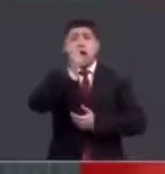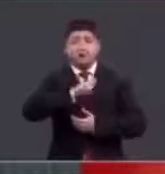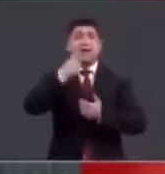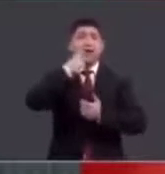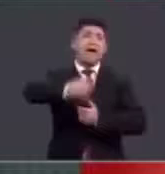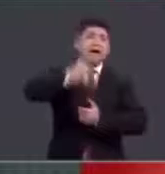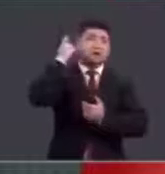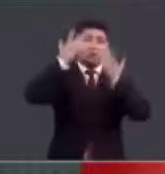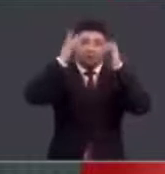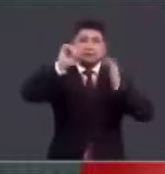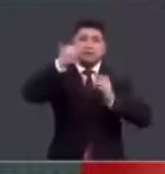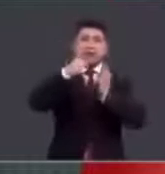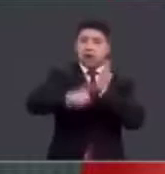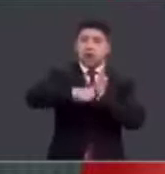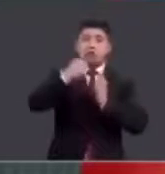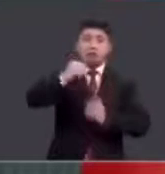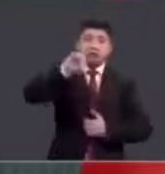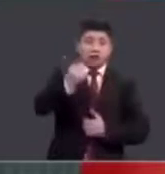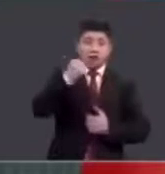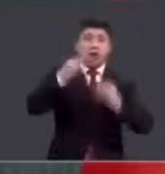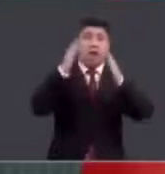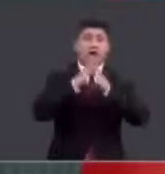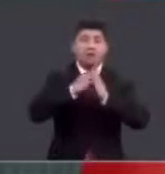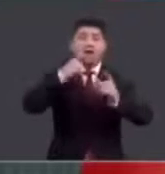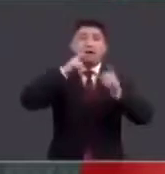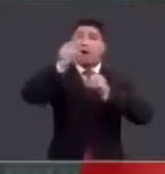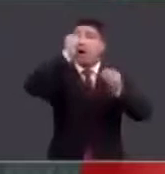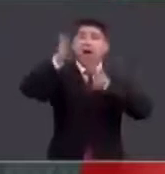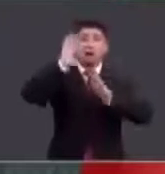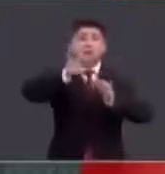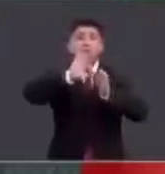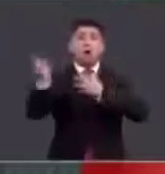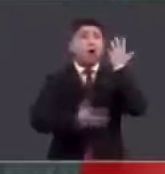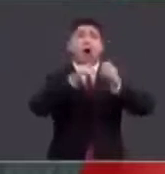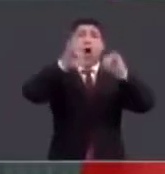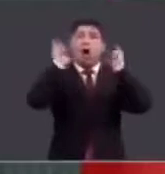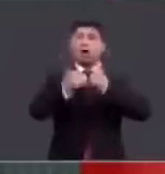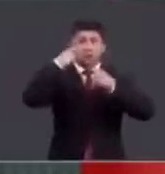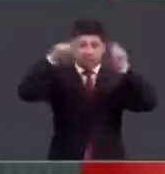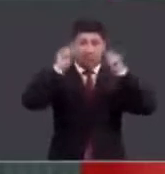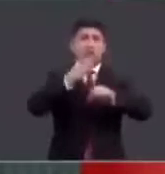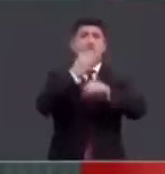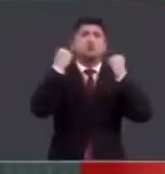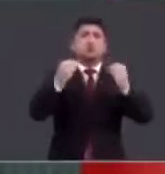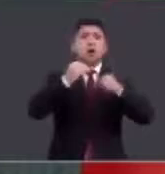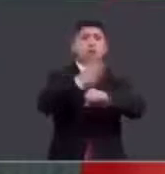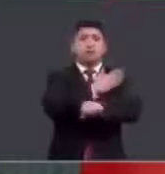tarihi ve kültürel eserlerin, evlerin, hatta ağaçların yakılıp yıkıldığı bu güzel